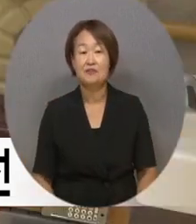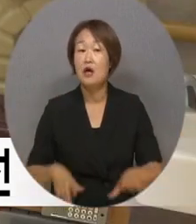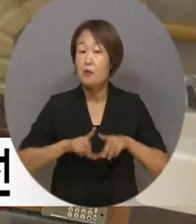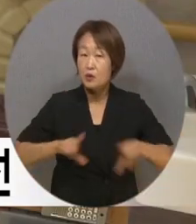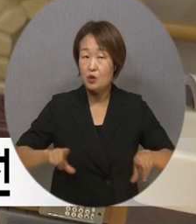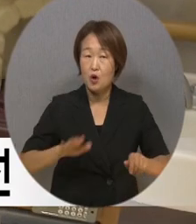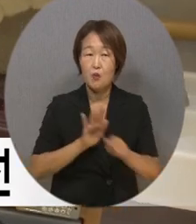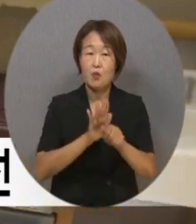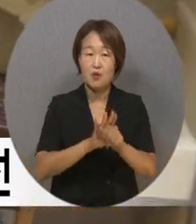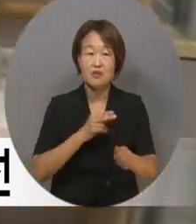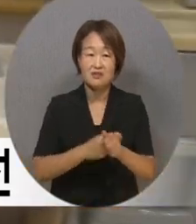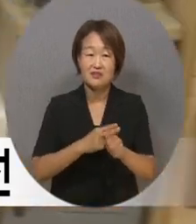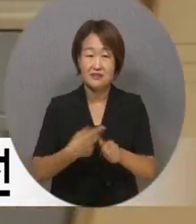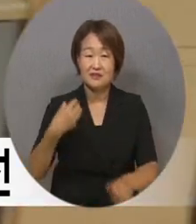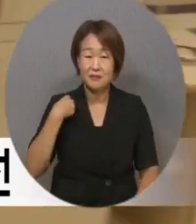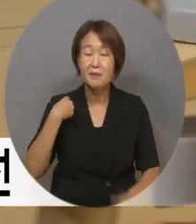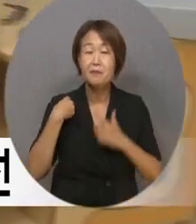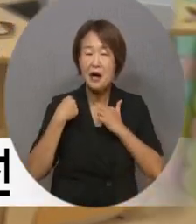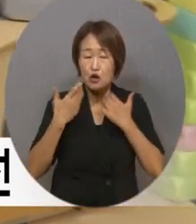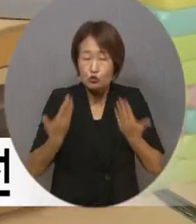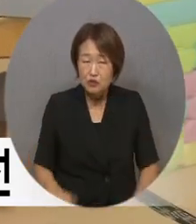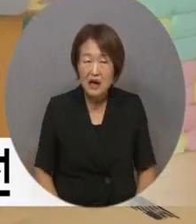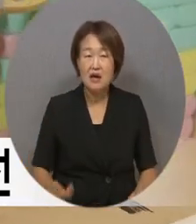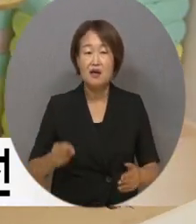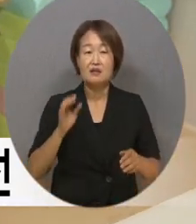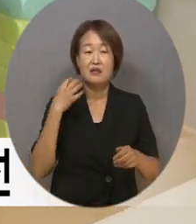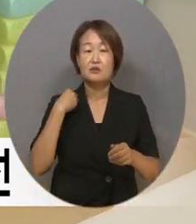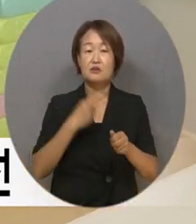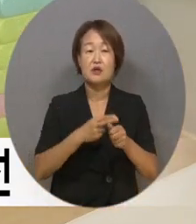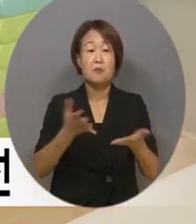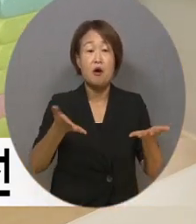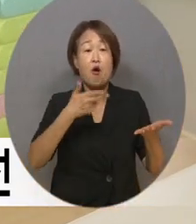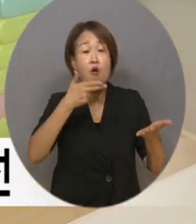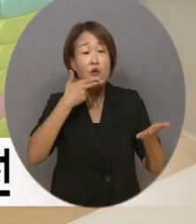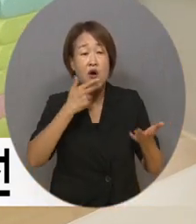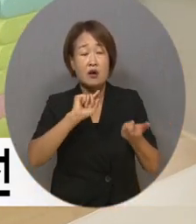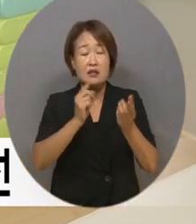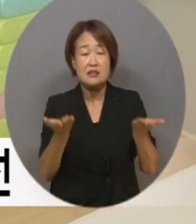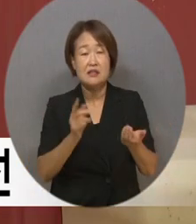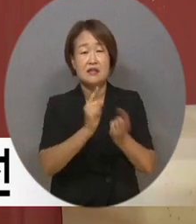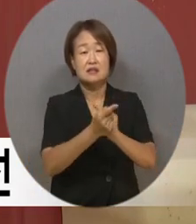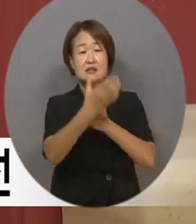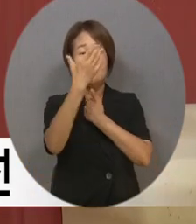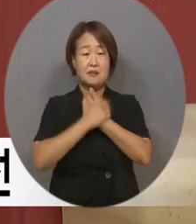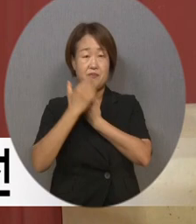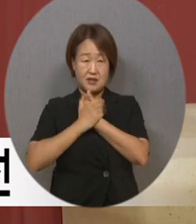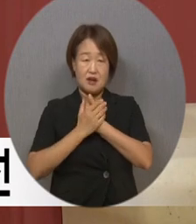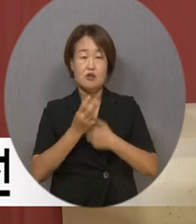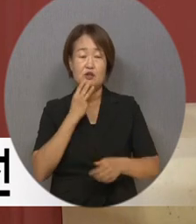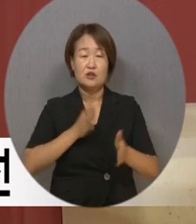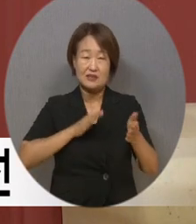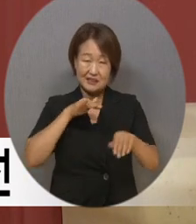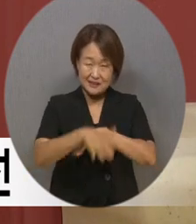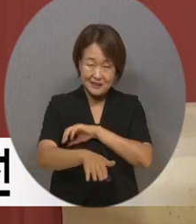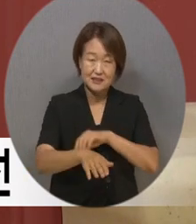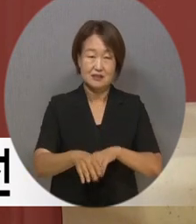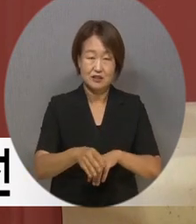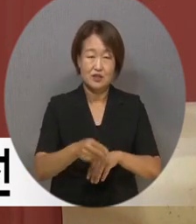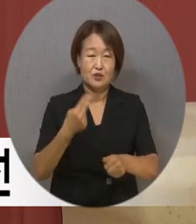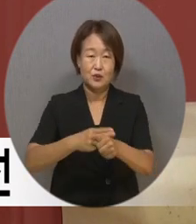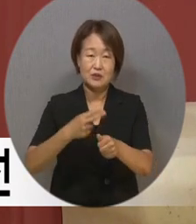평소 보조교사 업무를 하다가 휴가 등으로 담임교사가 없을 때 업무를 대신 수행하는 서울역 전임교사도